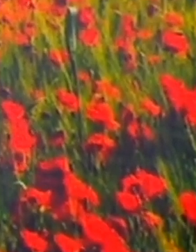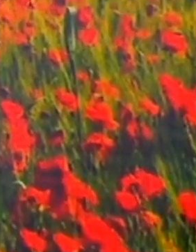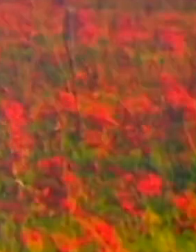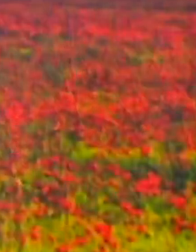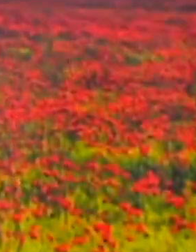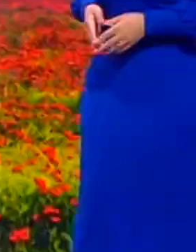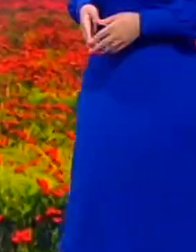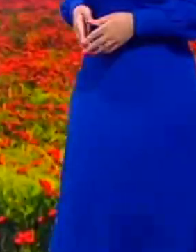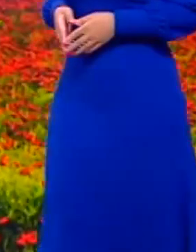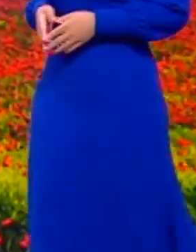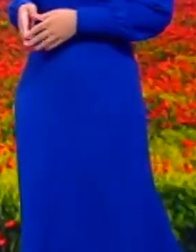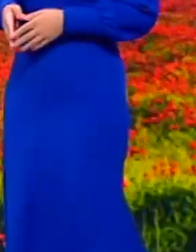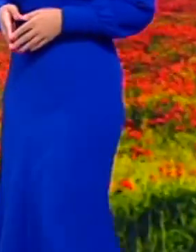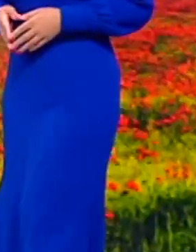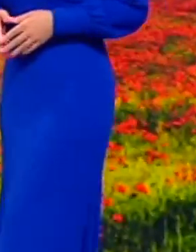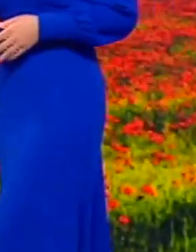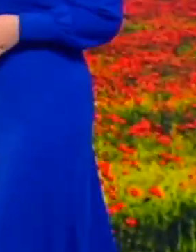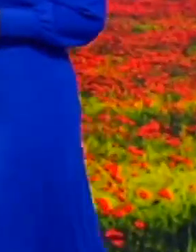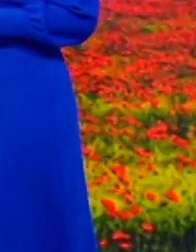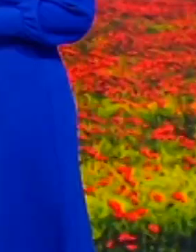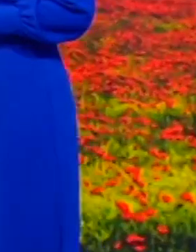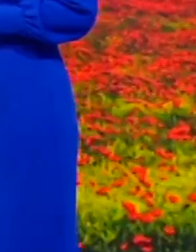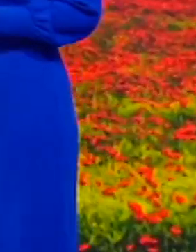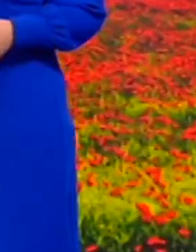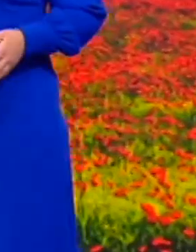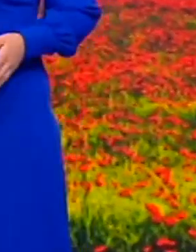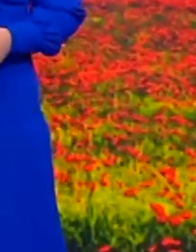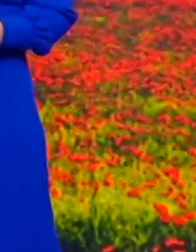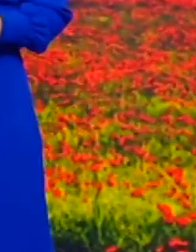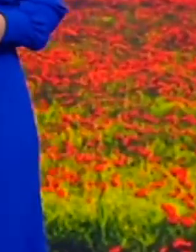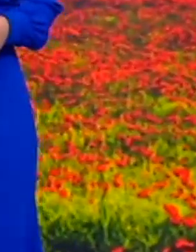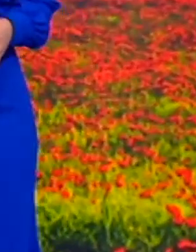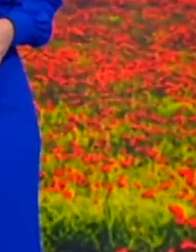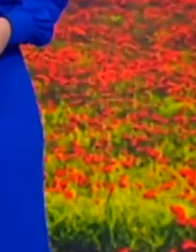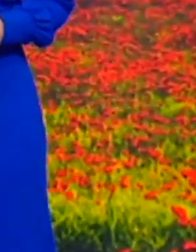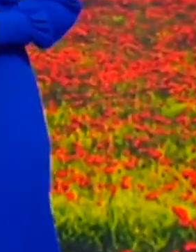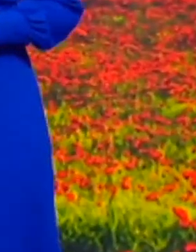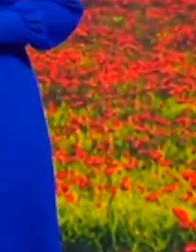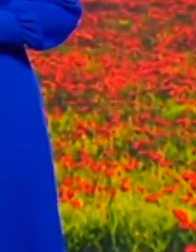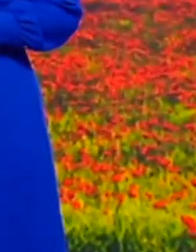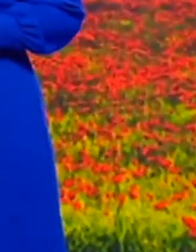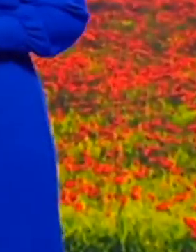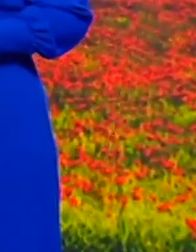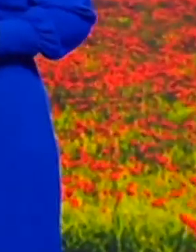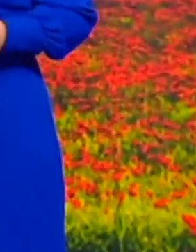болады. Астанада жаңбыр жауы ықтимал, күндіз плюс 27, түнде 14